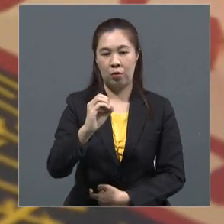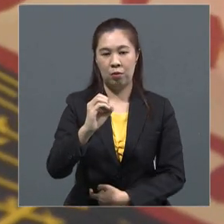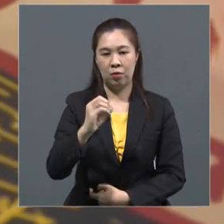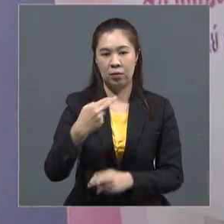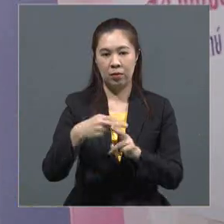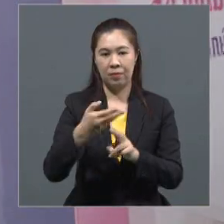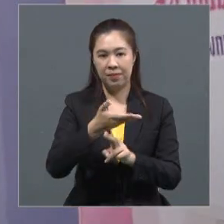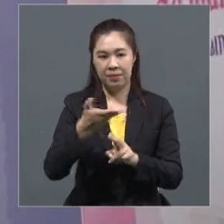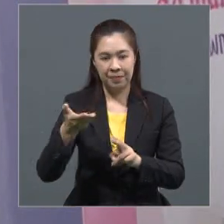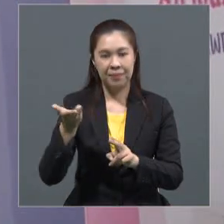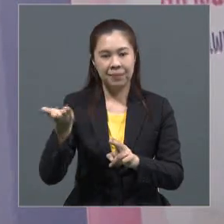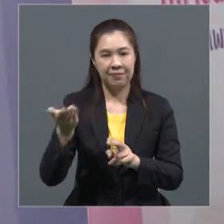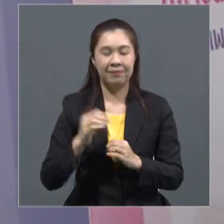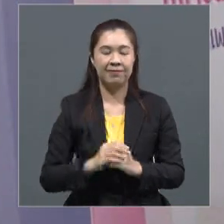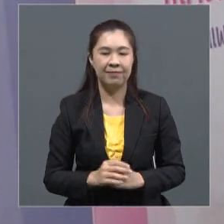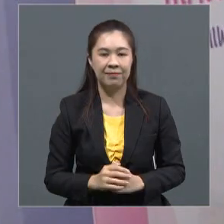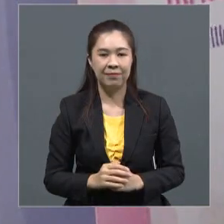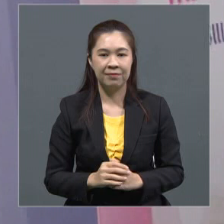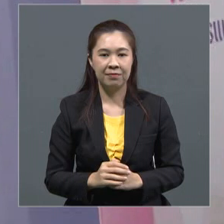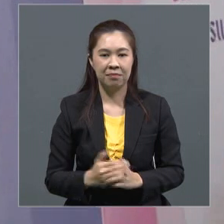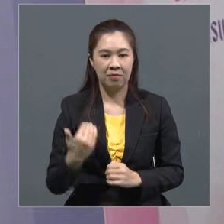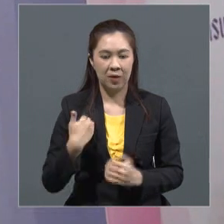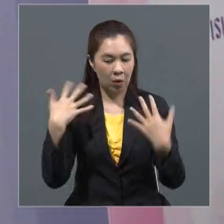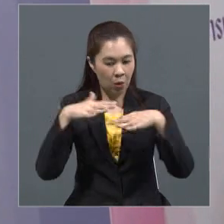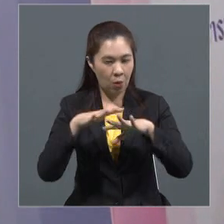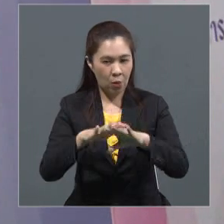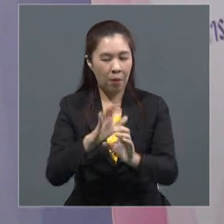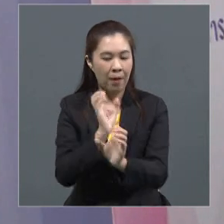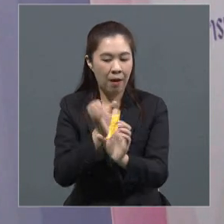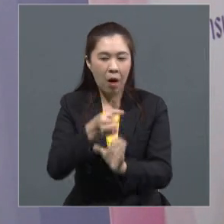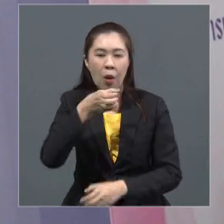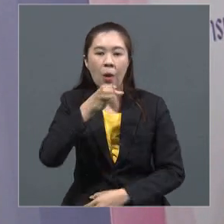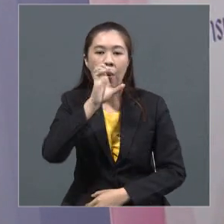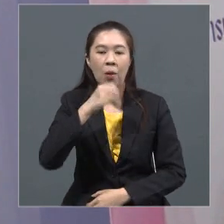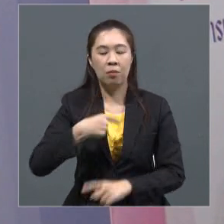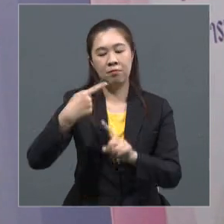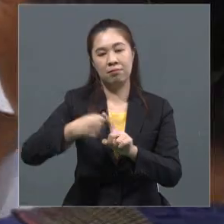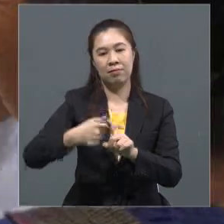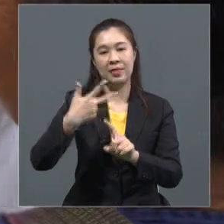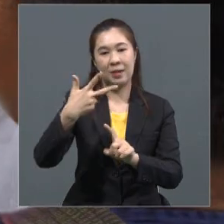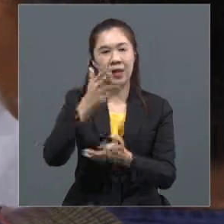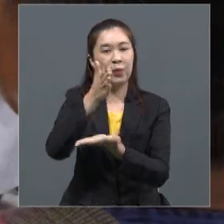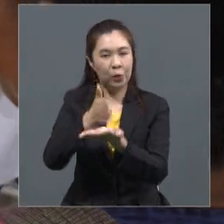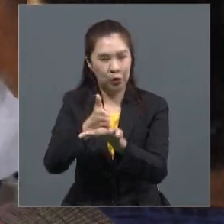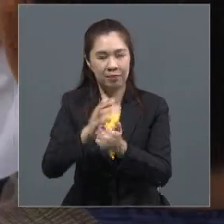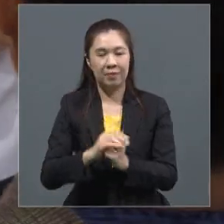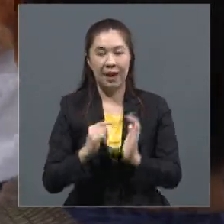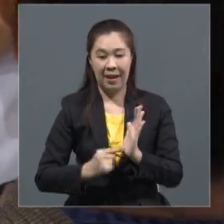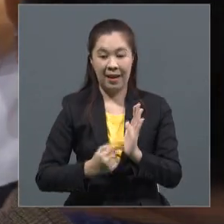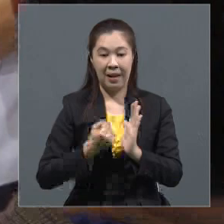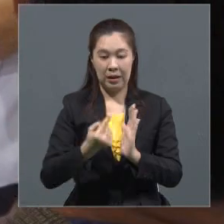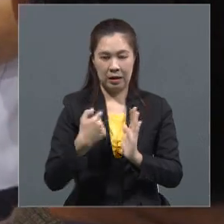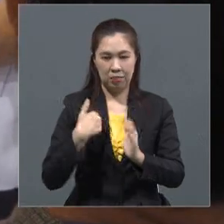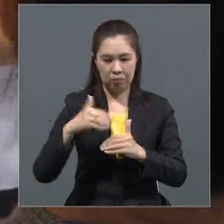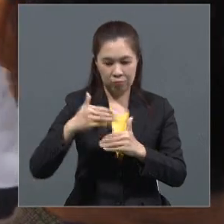moph.go.thนะครับเพื่อมาร่วมงดเล่าในช่วงเข้าพรรษา 3เดือนซึ่งจะเป็นจุดเริ่มต้นที่ดีที่จะนำไป